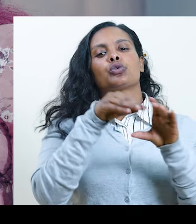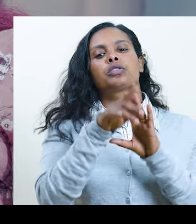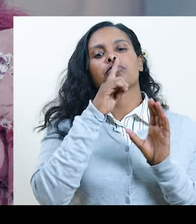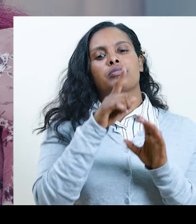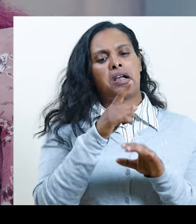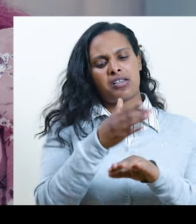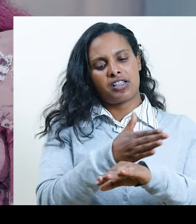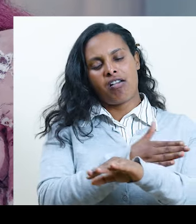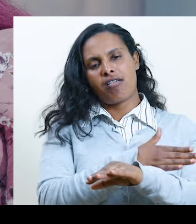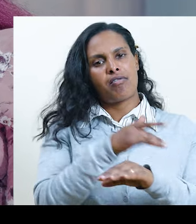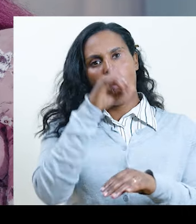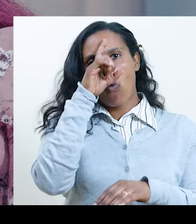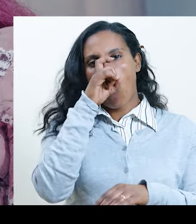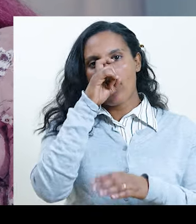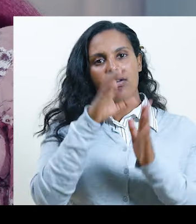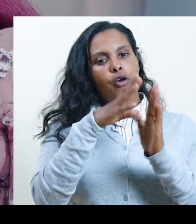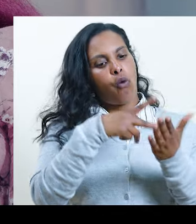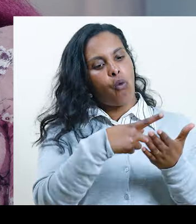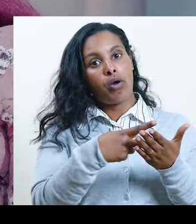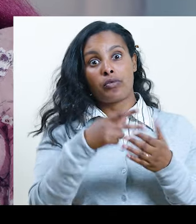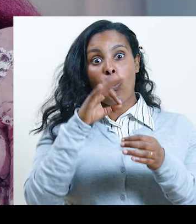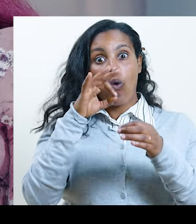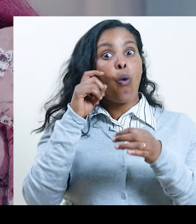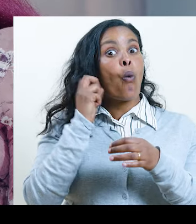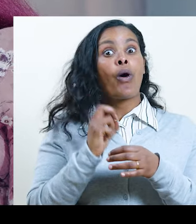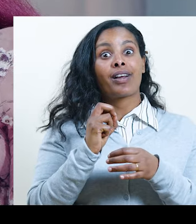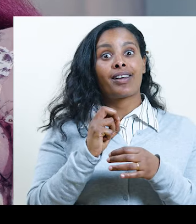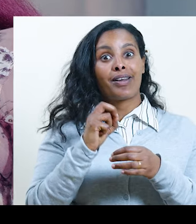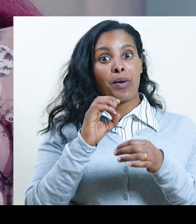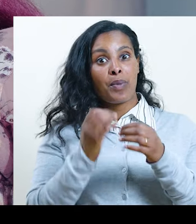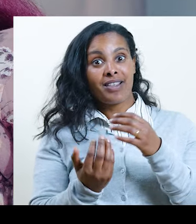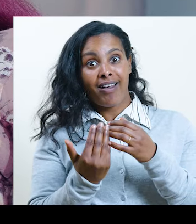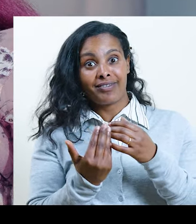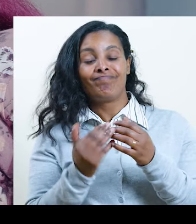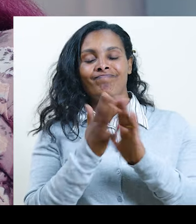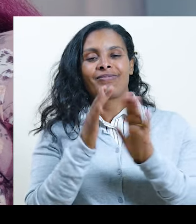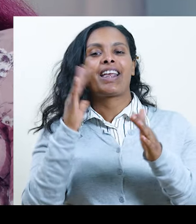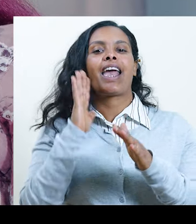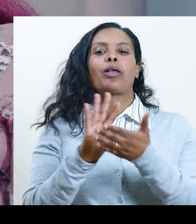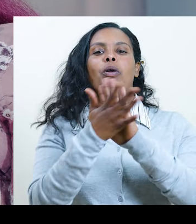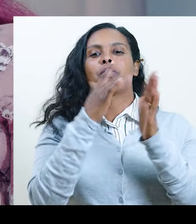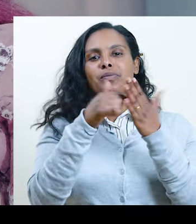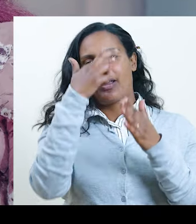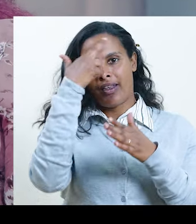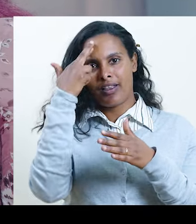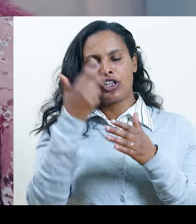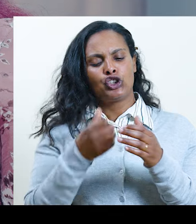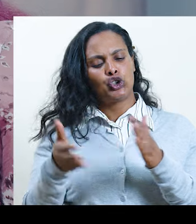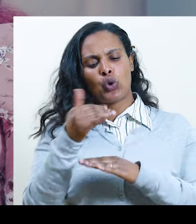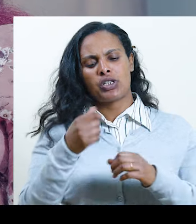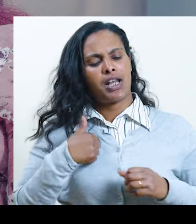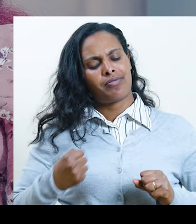ውስጥ ደግሞ ትሰሪያለሽ። በቃ ምንድን ነው ወርቅ በእሳት ተፈትኖ አይደለ የሚያምረው ጌጥ የሆነው እና